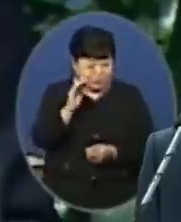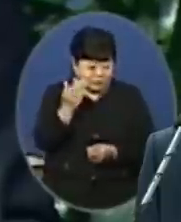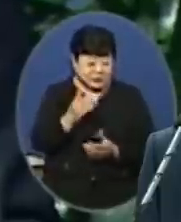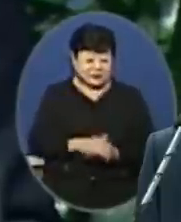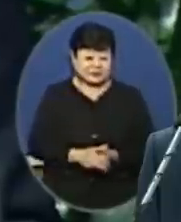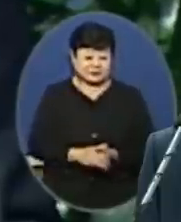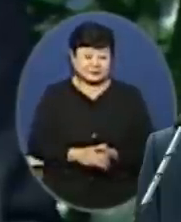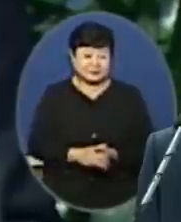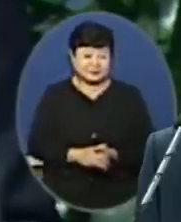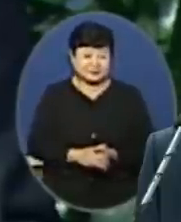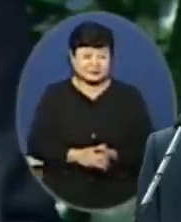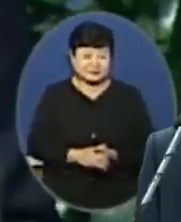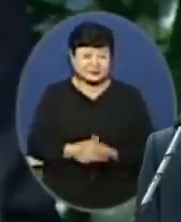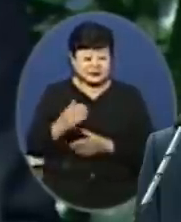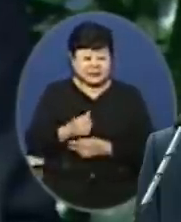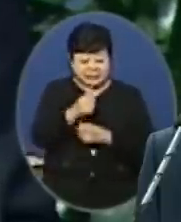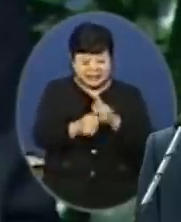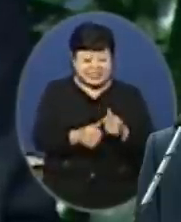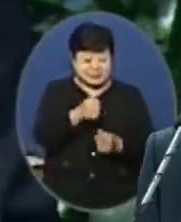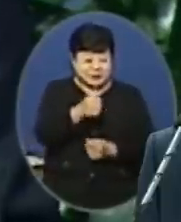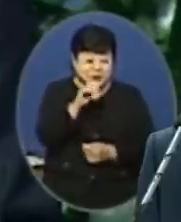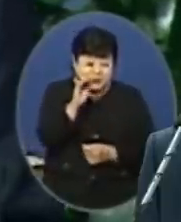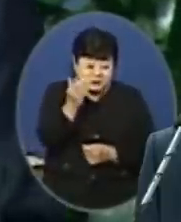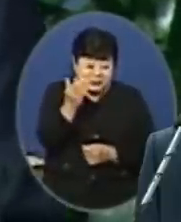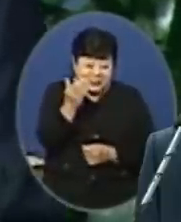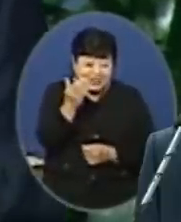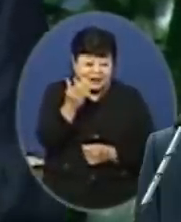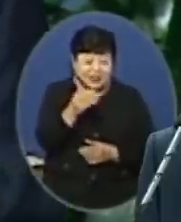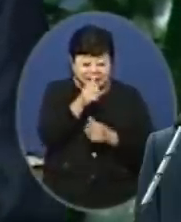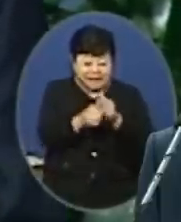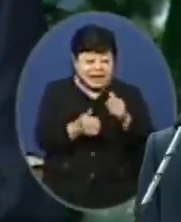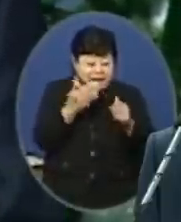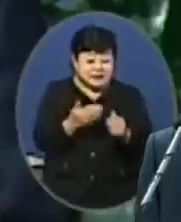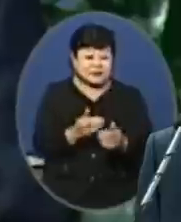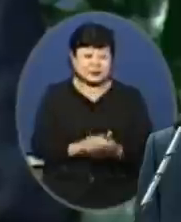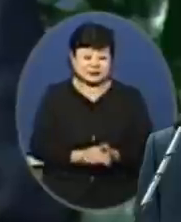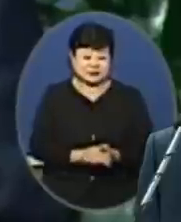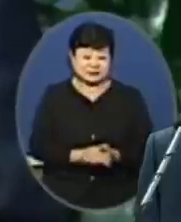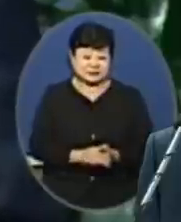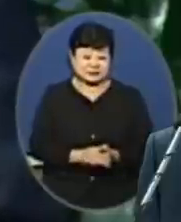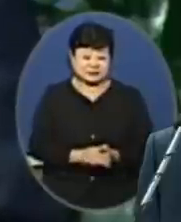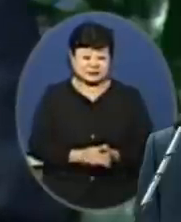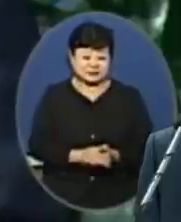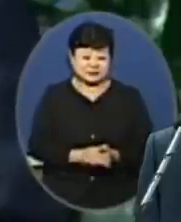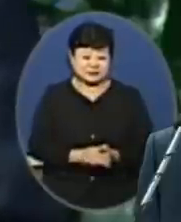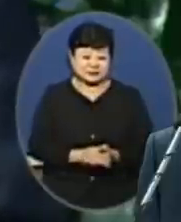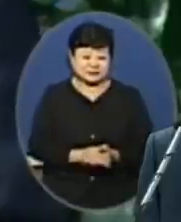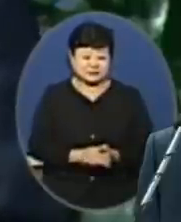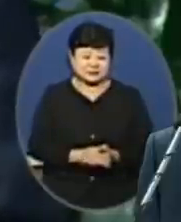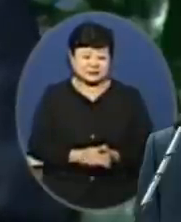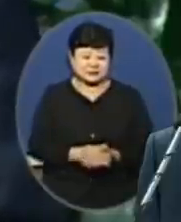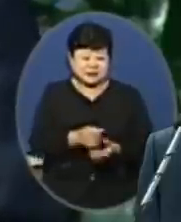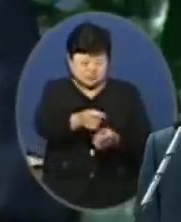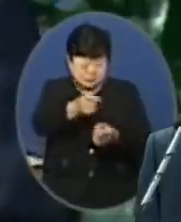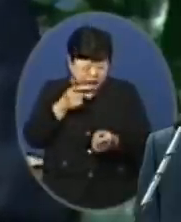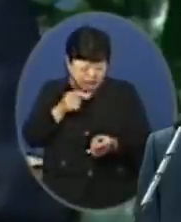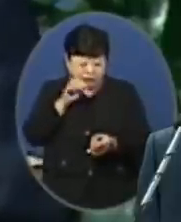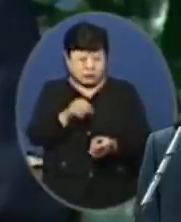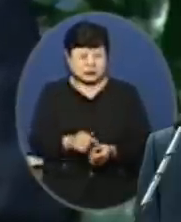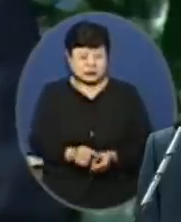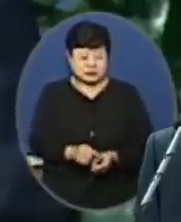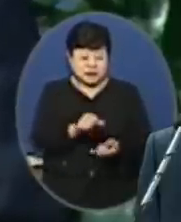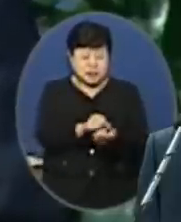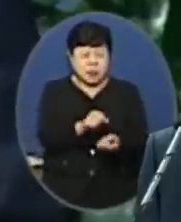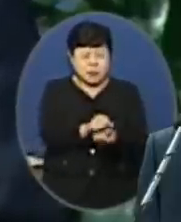것입니다. 여러분이 의뢰하는 하나님이 되시는 것입니다. 그 하나님이 어떻게 그렇게 하느냐, 우리를 새 사냥꾼의 올무에서와 극한